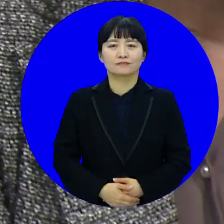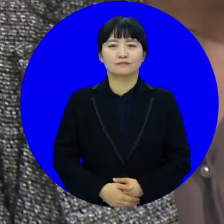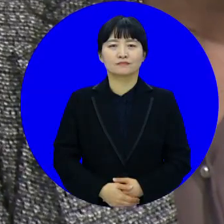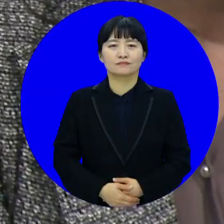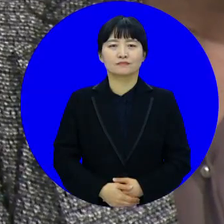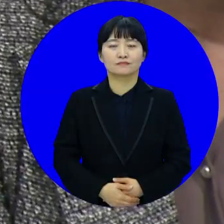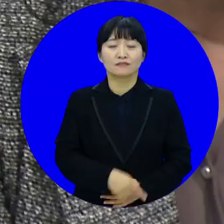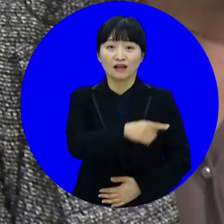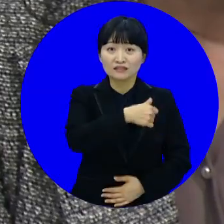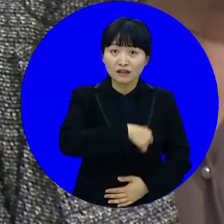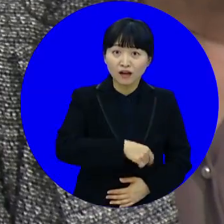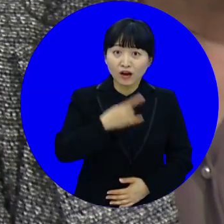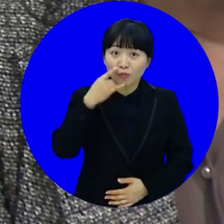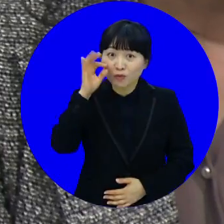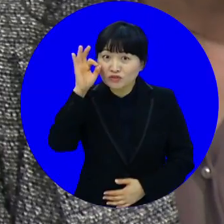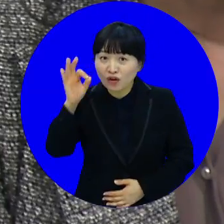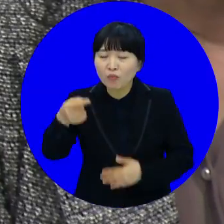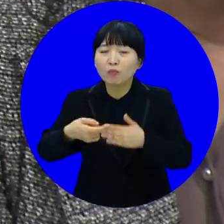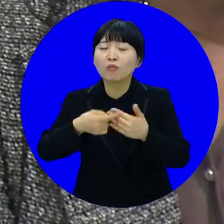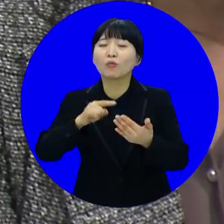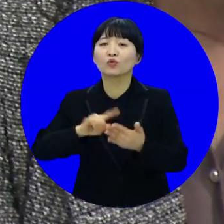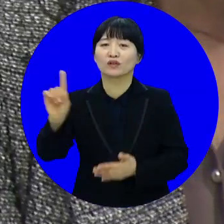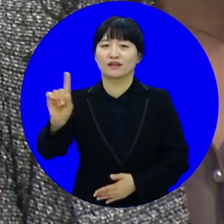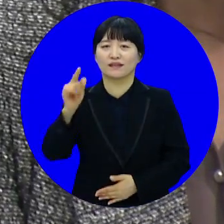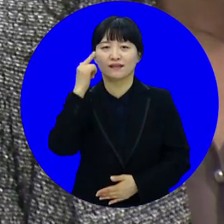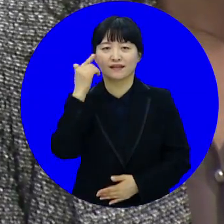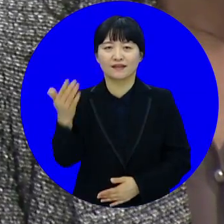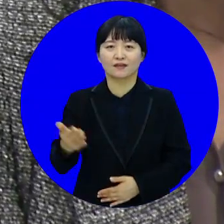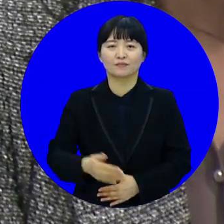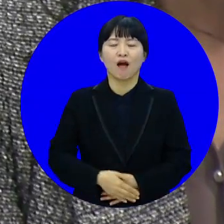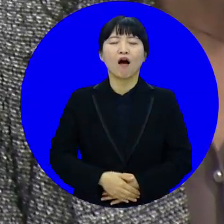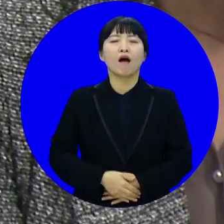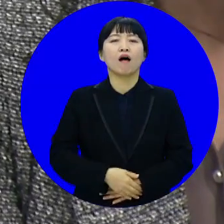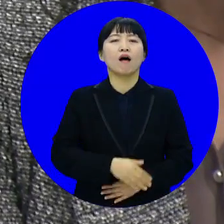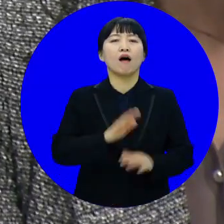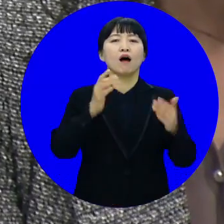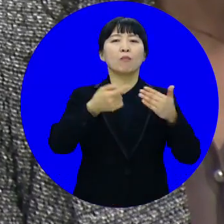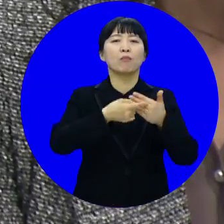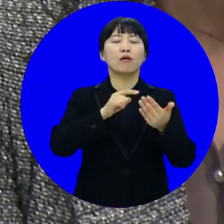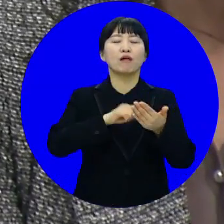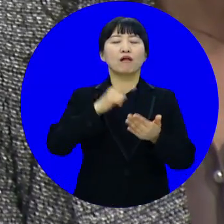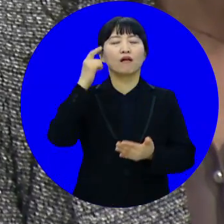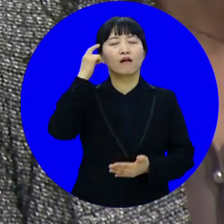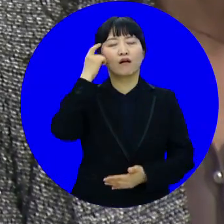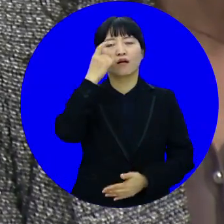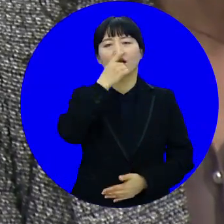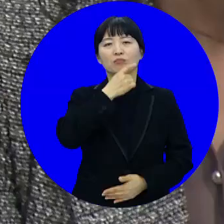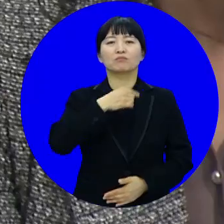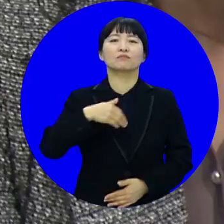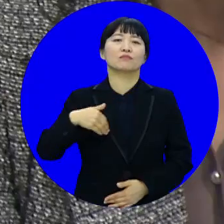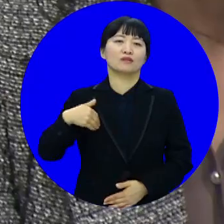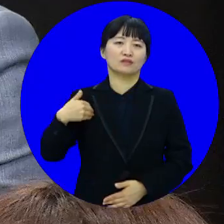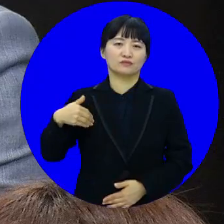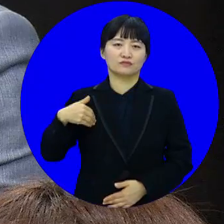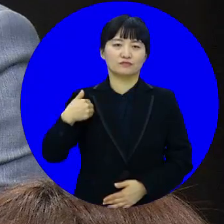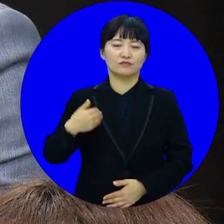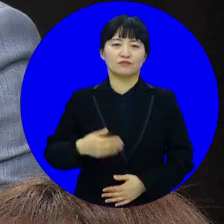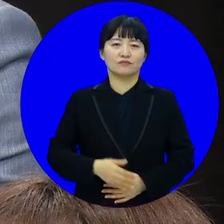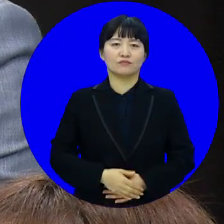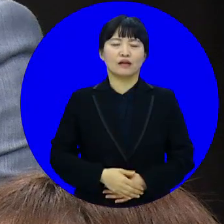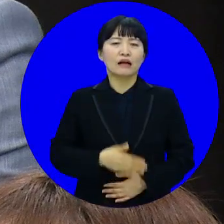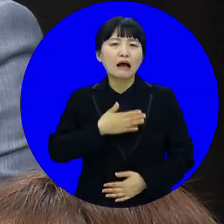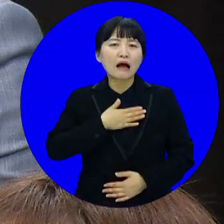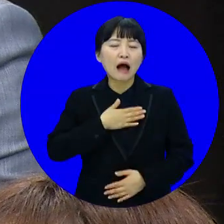지훈이 어머니 보시니까 마음이 어떠세요? 아이가 저렇게 생각하고 있을 줄은 정말 몰랐어요. 제가 아이를